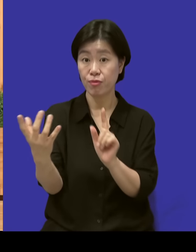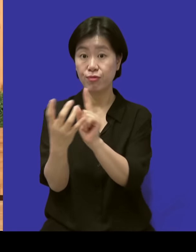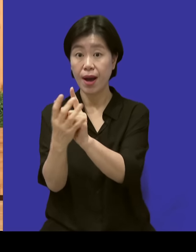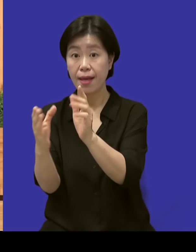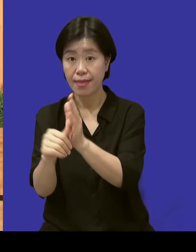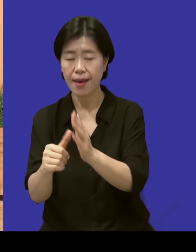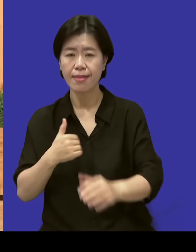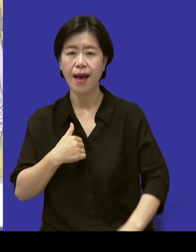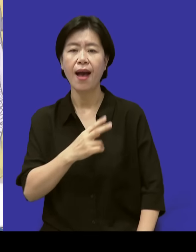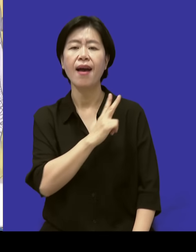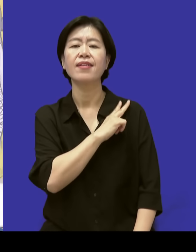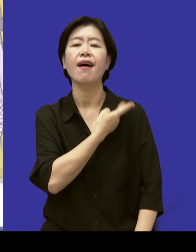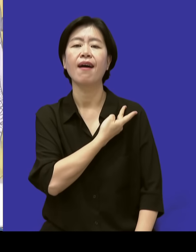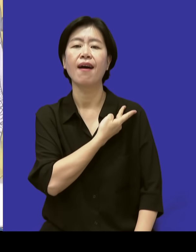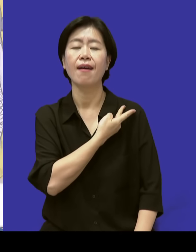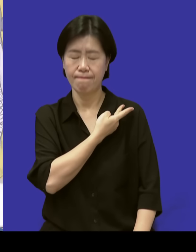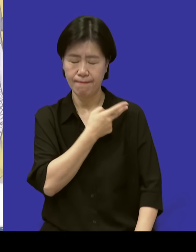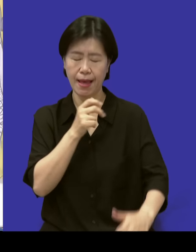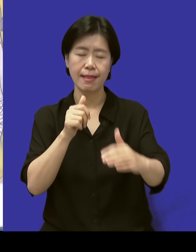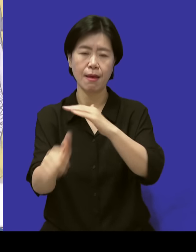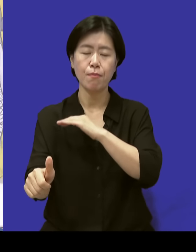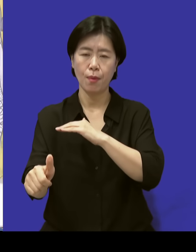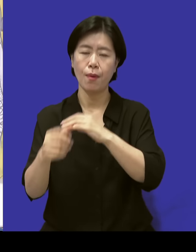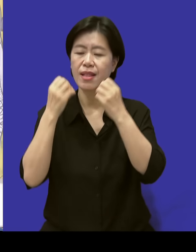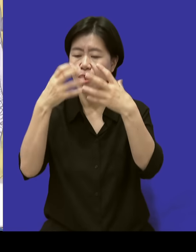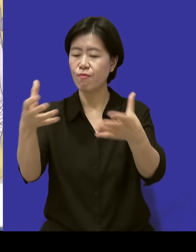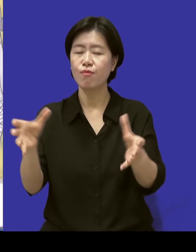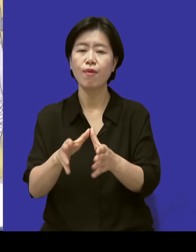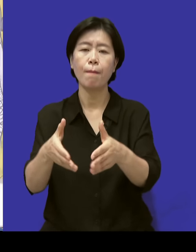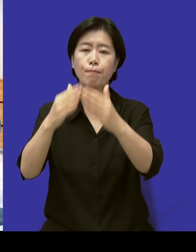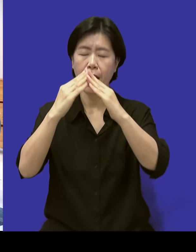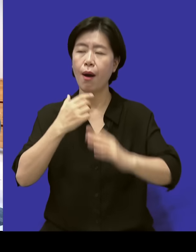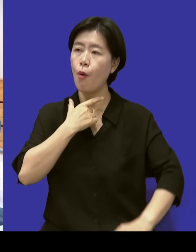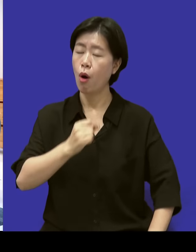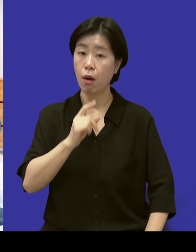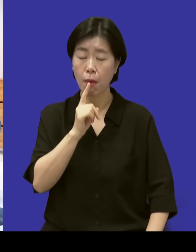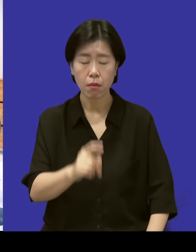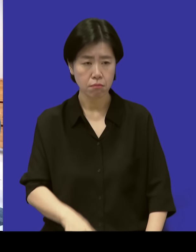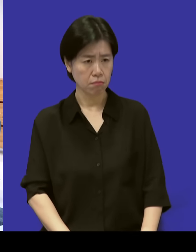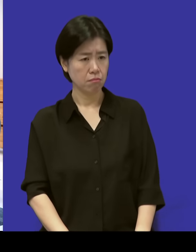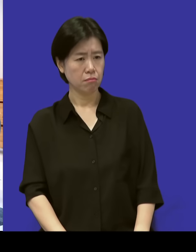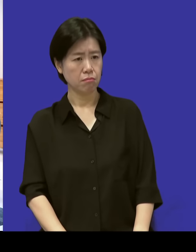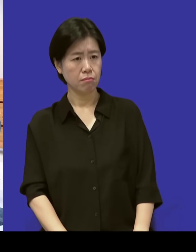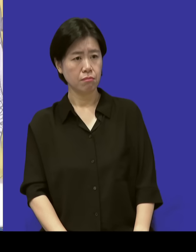사탄이잖아요. 그렇게 사탄과 어둠이 가득 찬 곳이었어요.